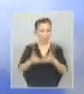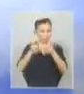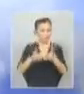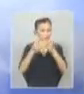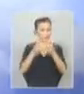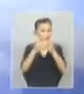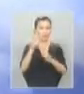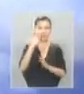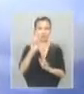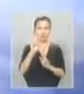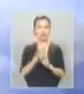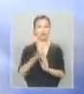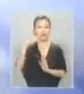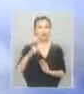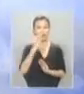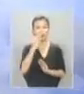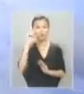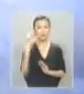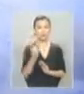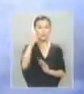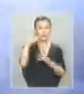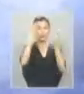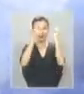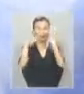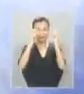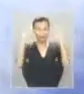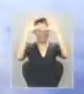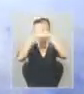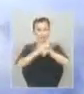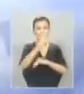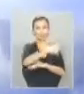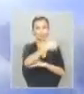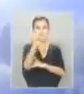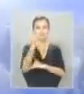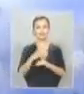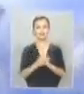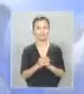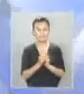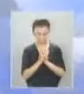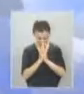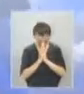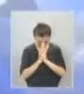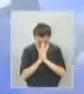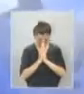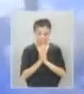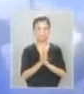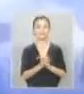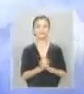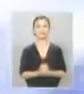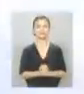เรือด้วยค่ะและกลับมาติดตามรายงานสภาพอากาศได้ใหม่ในข่าวข้ามทีวีไทยสวัสดีค่ะ